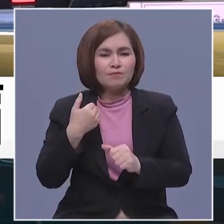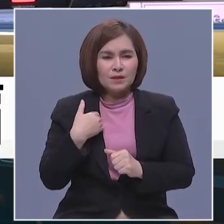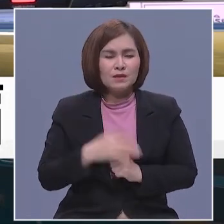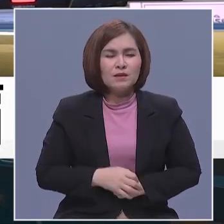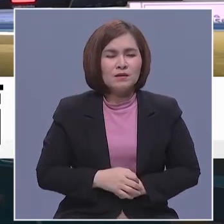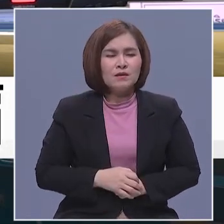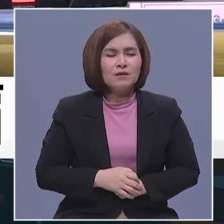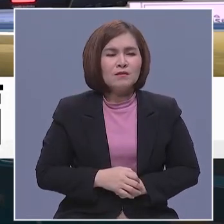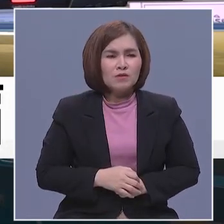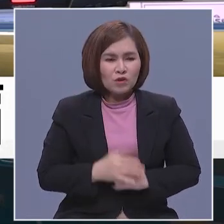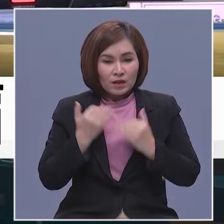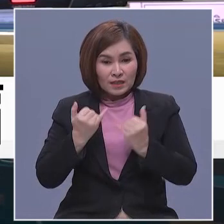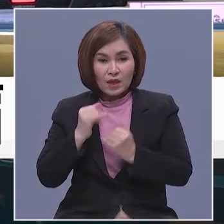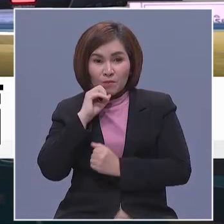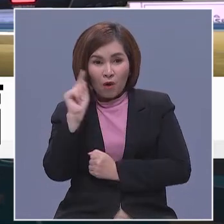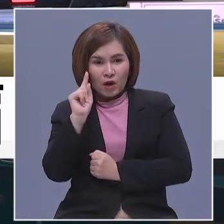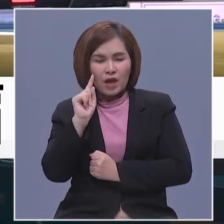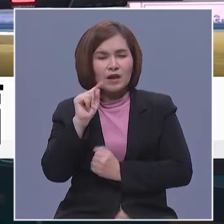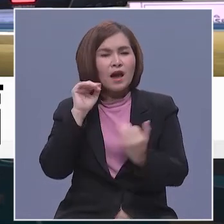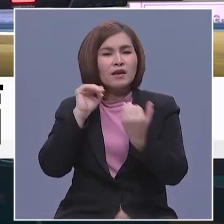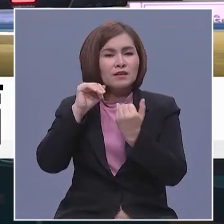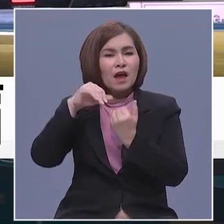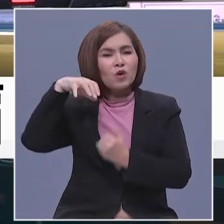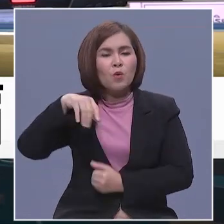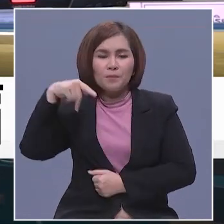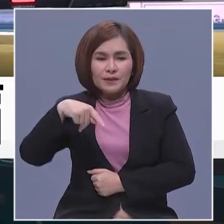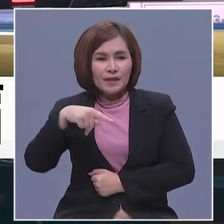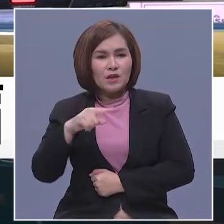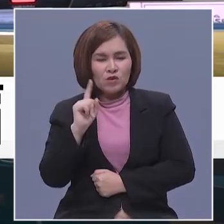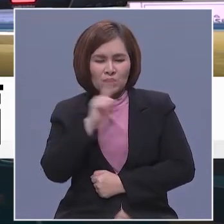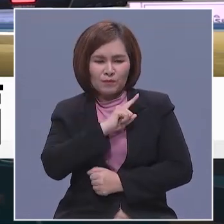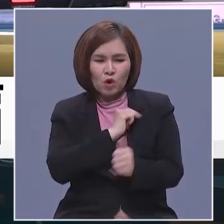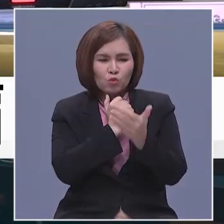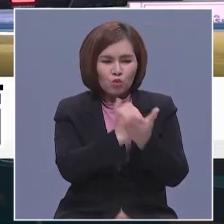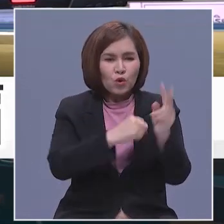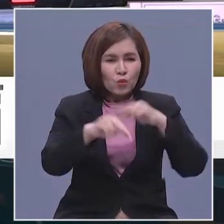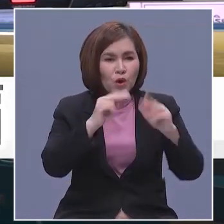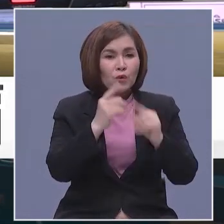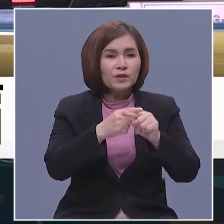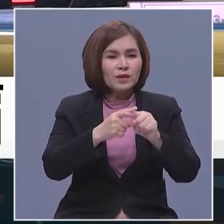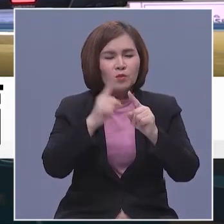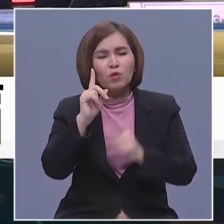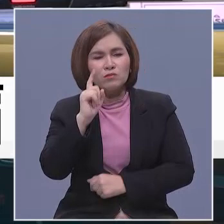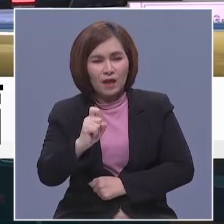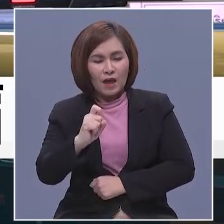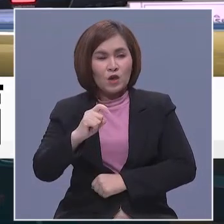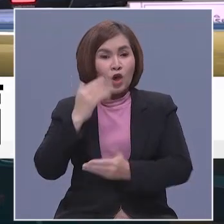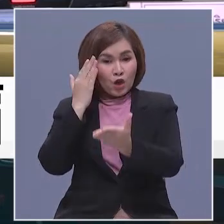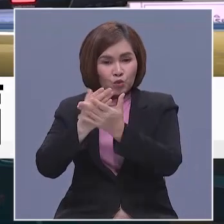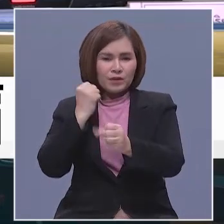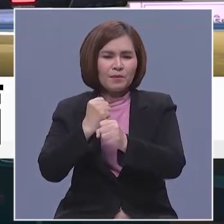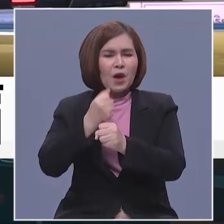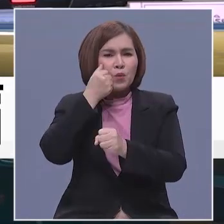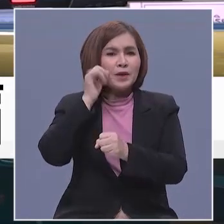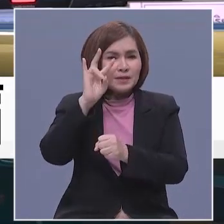ให้กทพ.เยียวยาผู้ที่ได้รับผลกระทบอย่างเต็มที่นอกจากนี้ก็สั่งหยุดการก่อสร้างเป็นระยะเวลา7วันค่ะเร่งตรวจสอบรายละเอียดข้อเท็